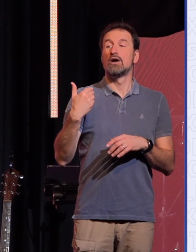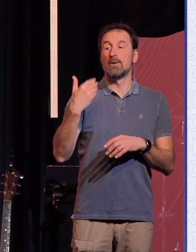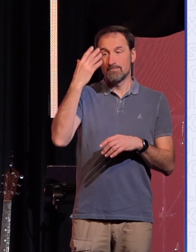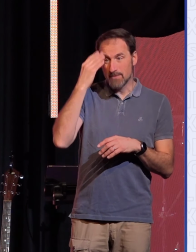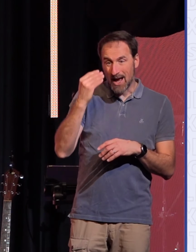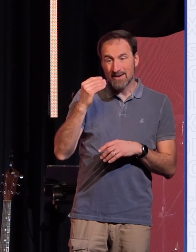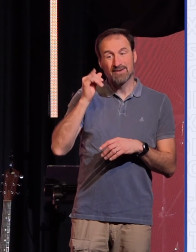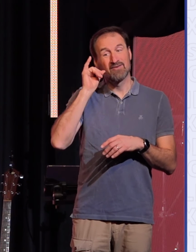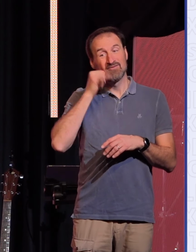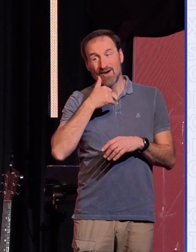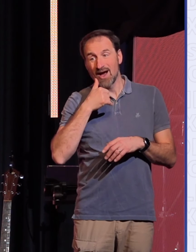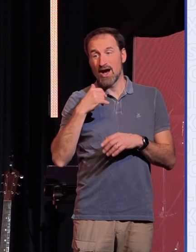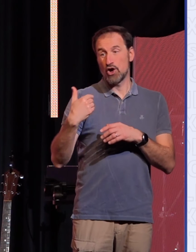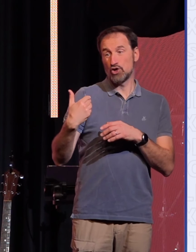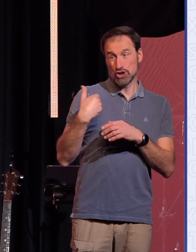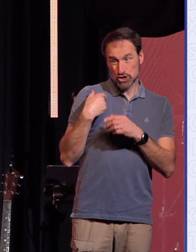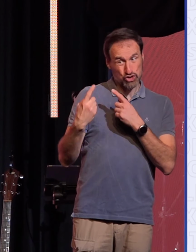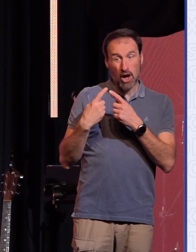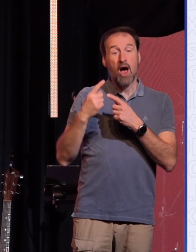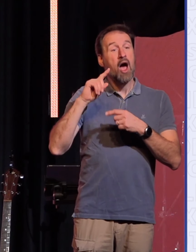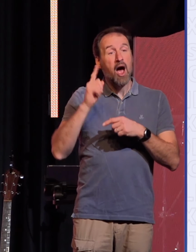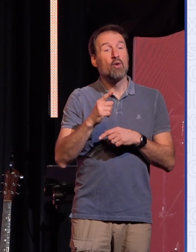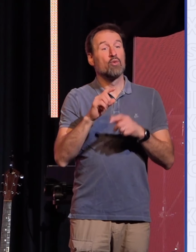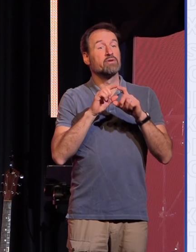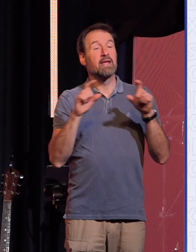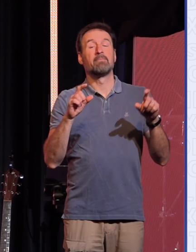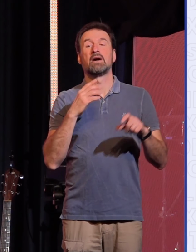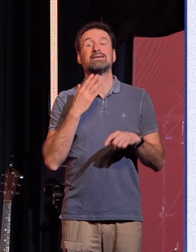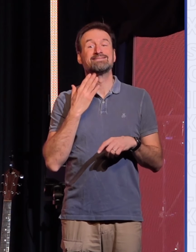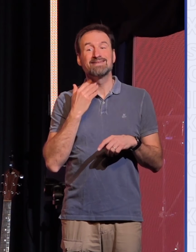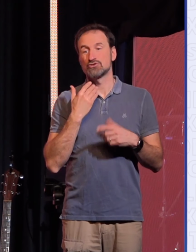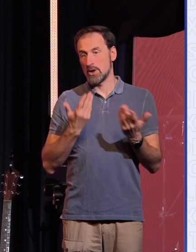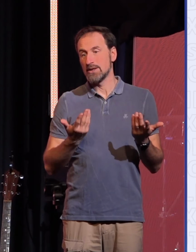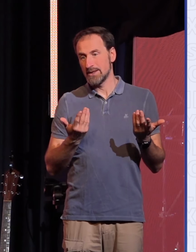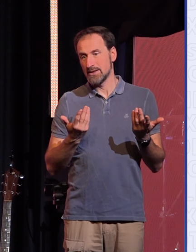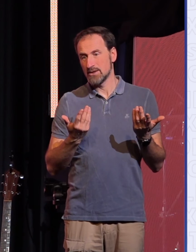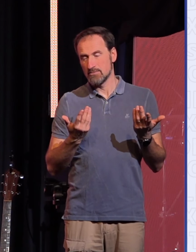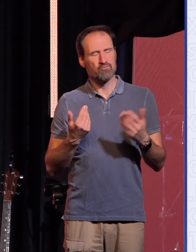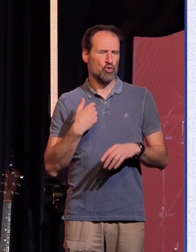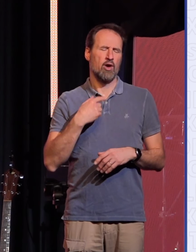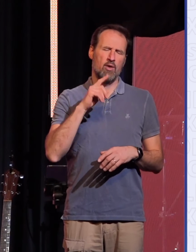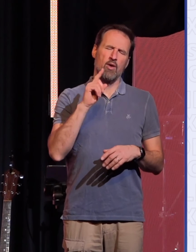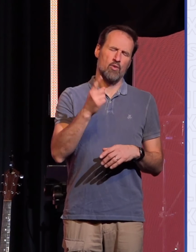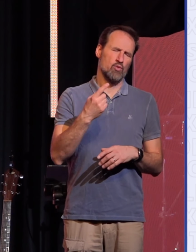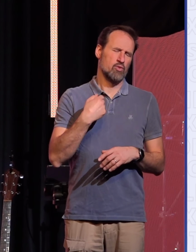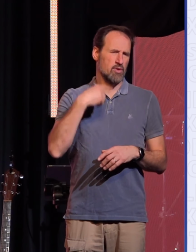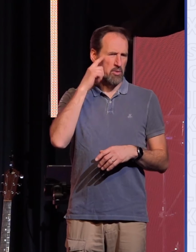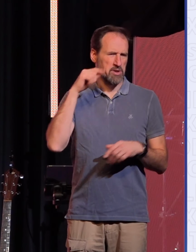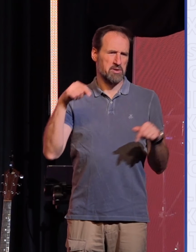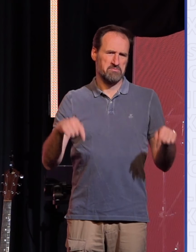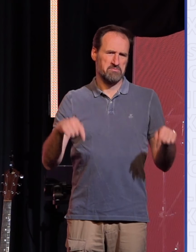Sexualität. Und es gibt Menschen, ich glaube heutzutage, ich glaube in den westlichen Ländern wird es wahrscheinlich weniger passieren,